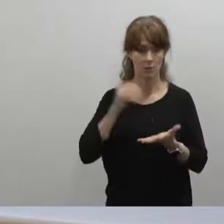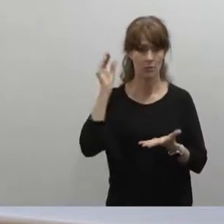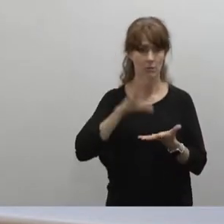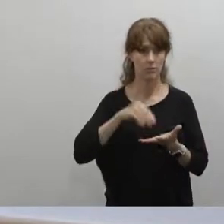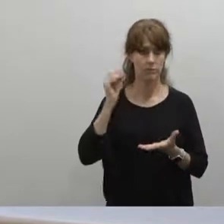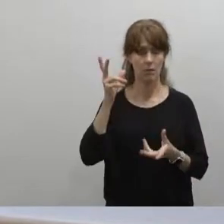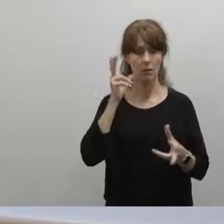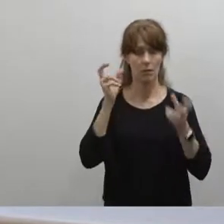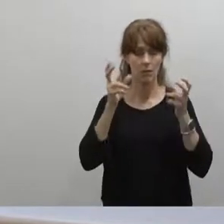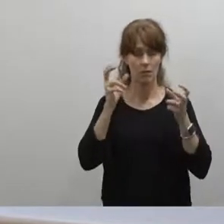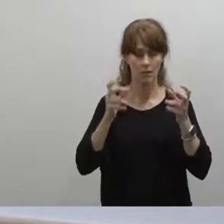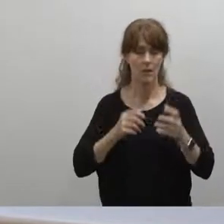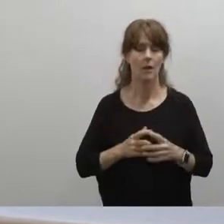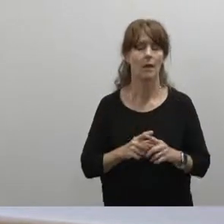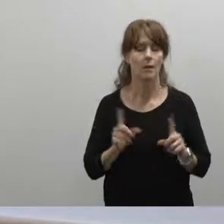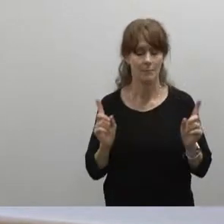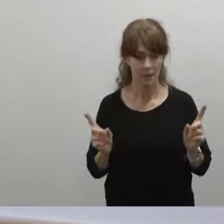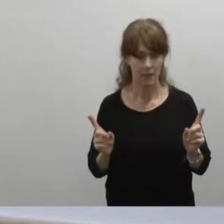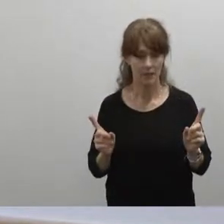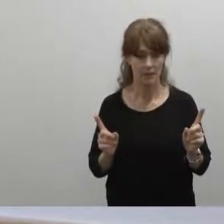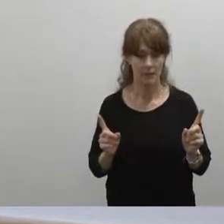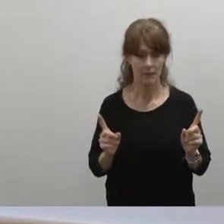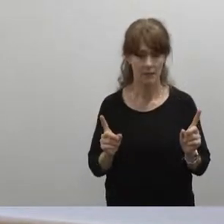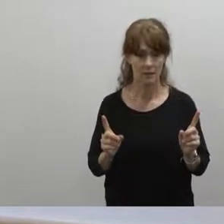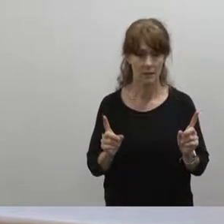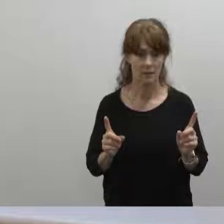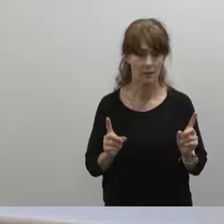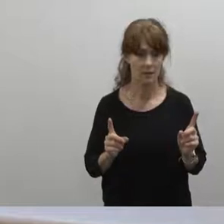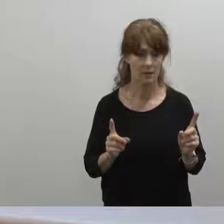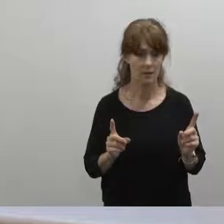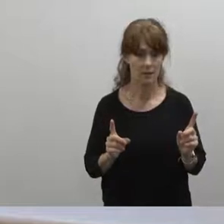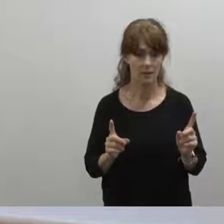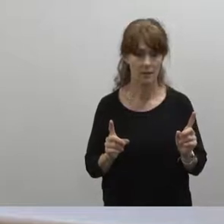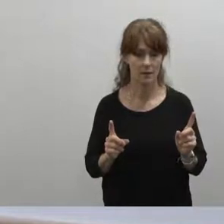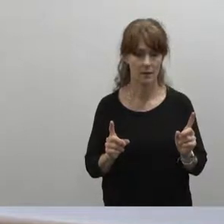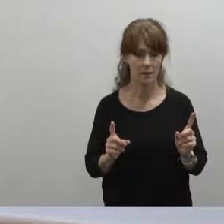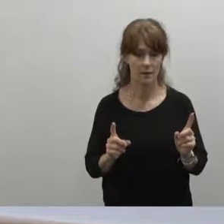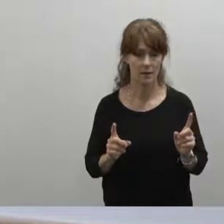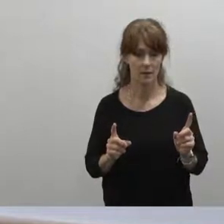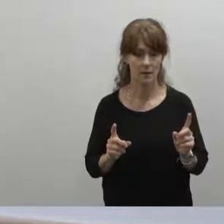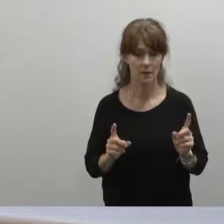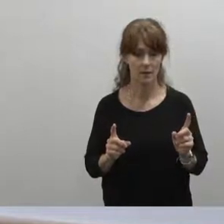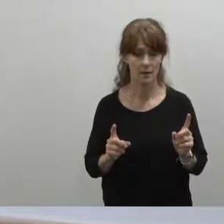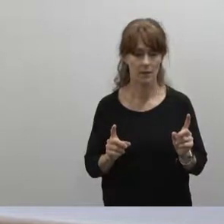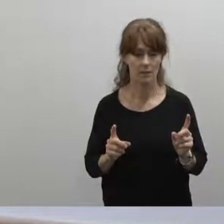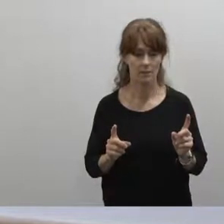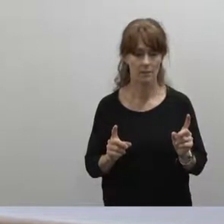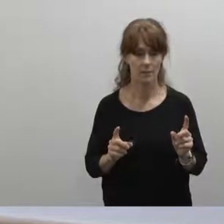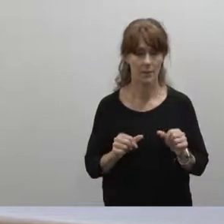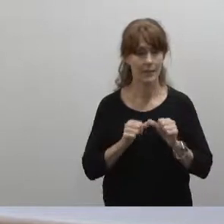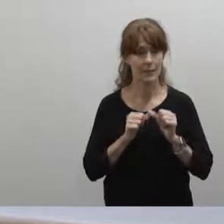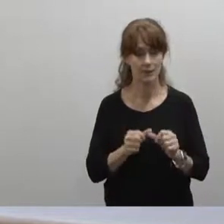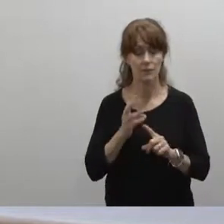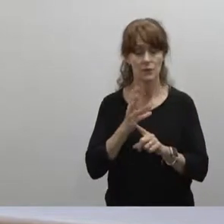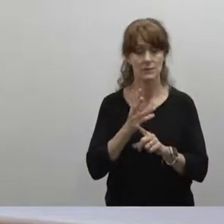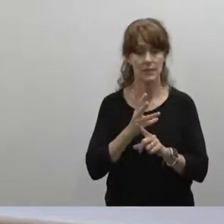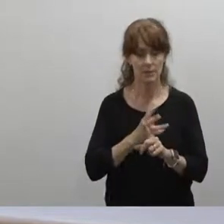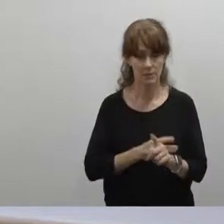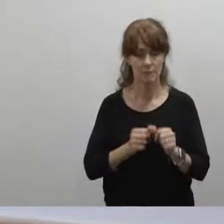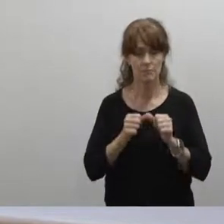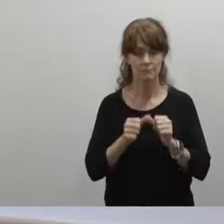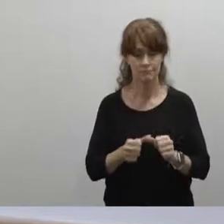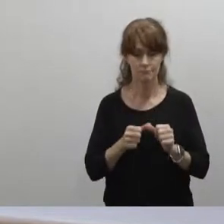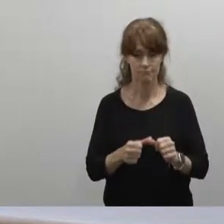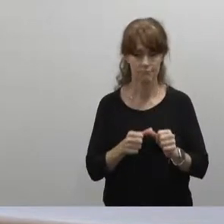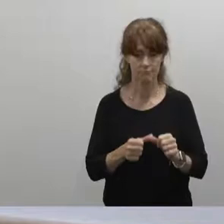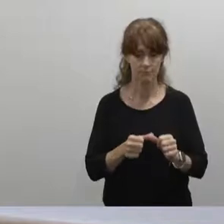sầm rạp chay sầm nu hay nâng vay xem xin, bản tai ở vậy đại khi nhóm bàn phơi nè,